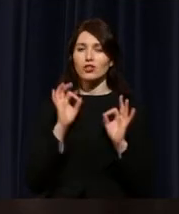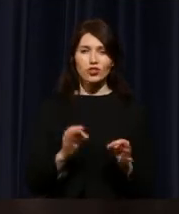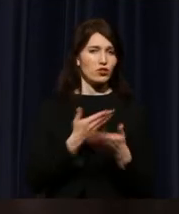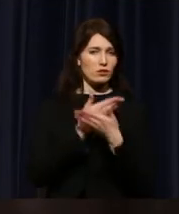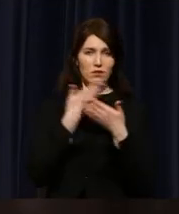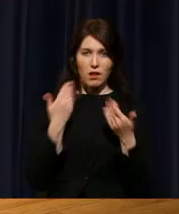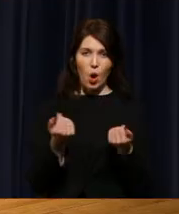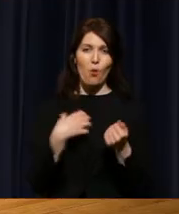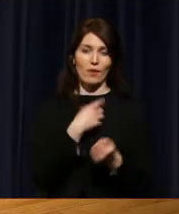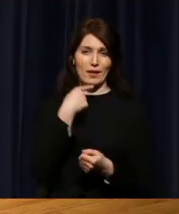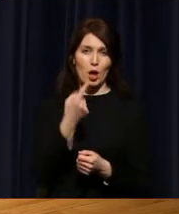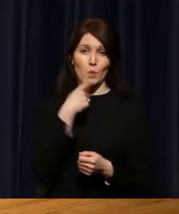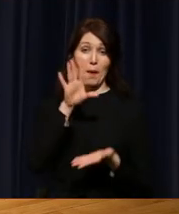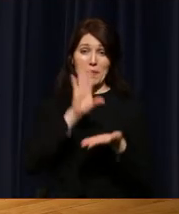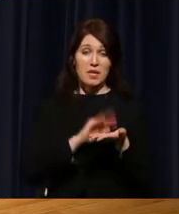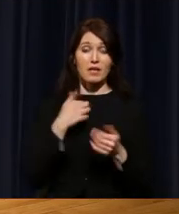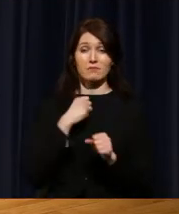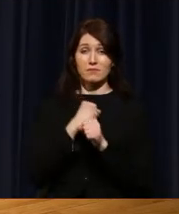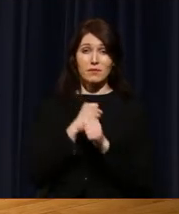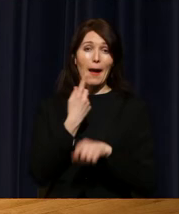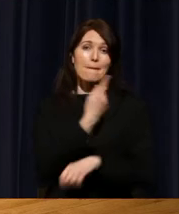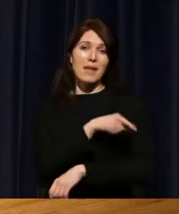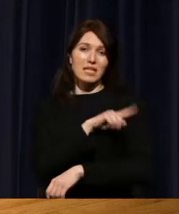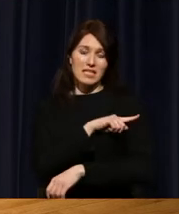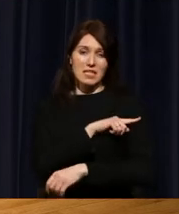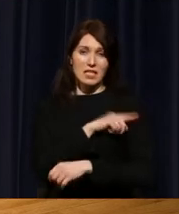un jāsaka, no pieredzes strādājot medicīnas